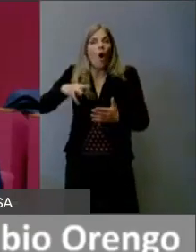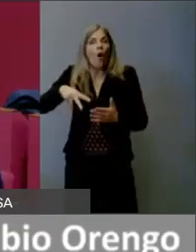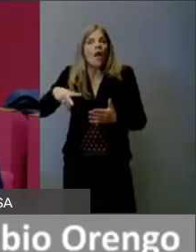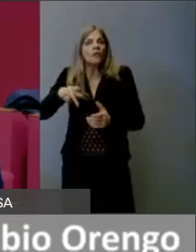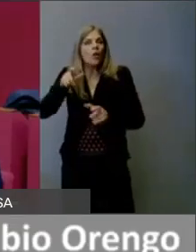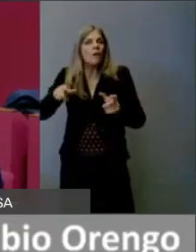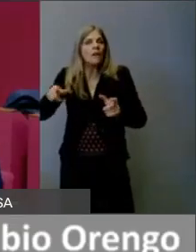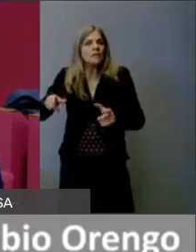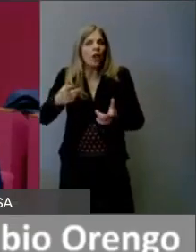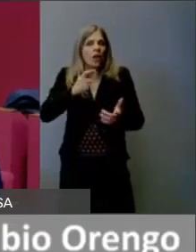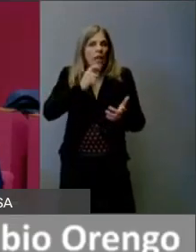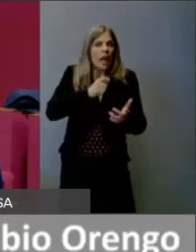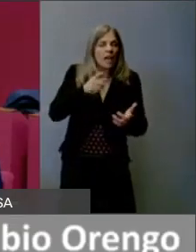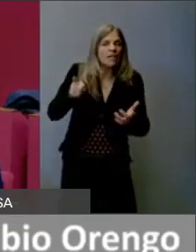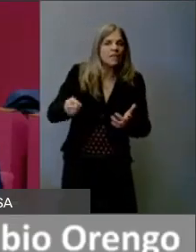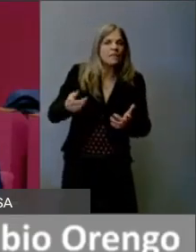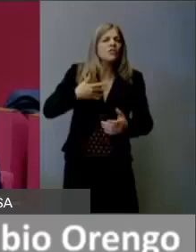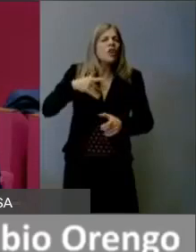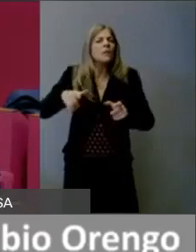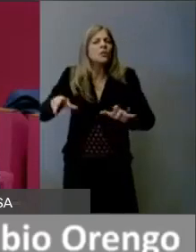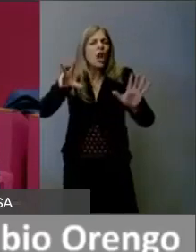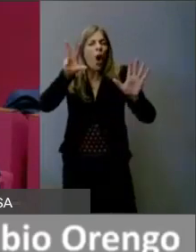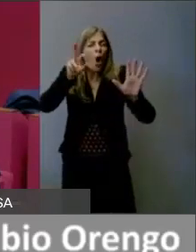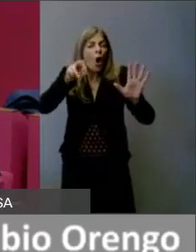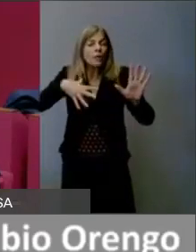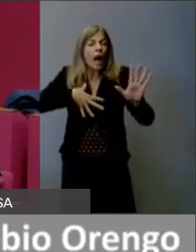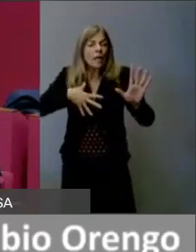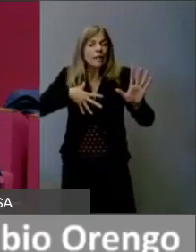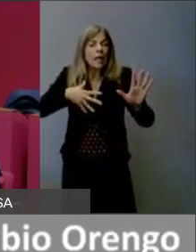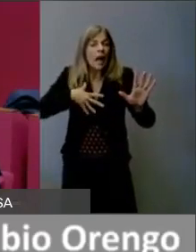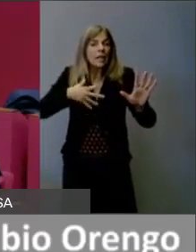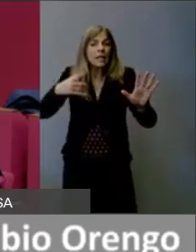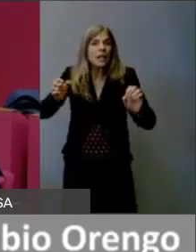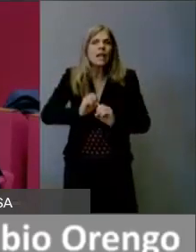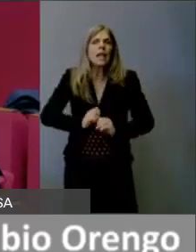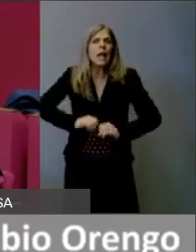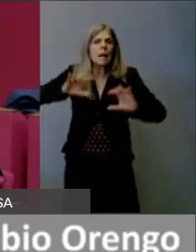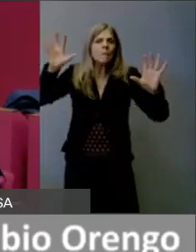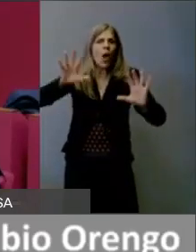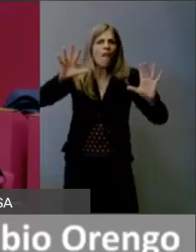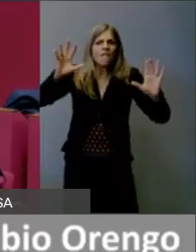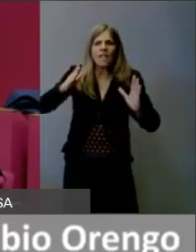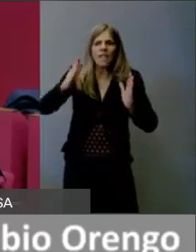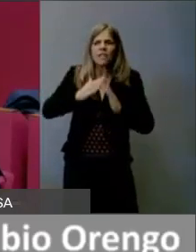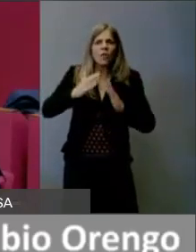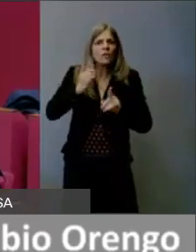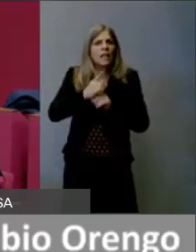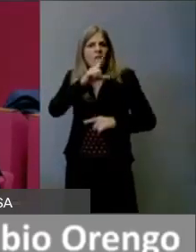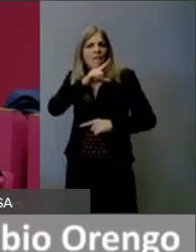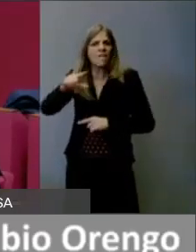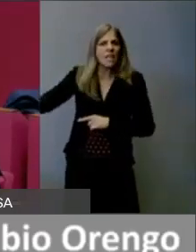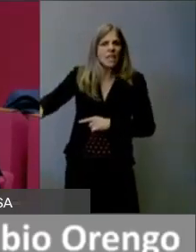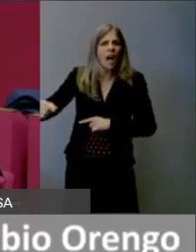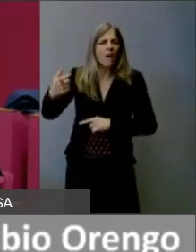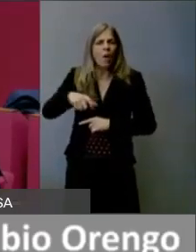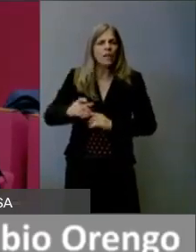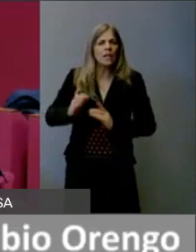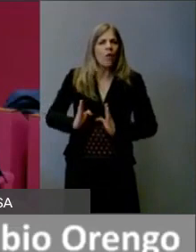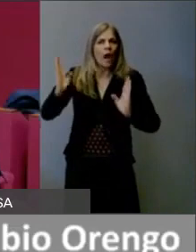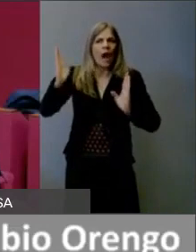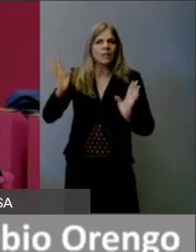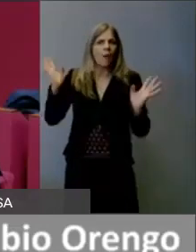80 anni alle quali non si dice che gli sarà espropriata la propria casa. Io credo che sia una roba che veramente grida